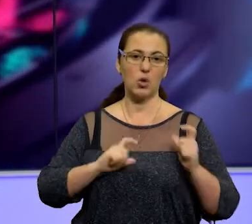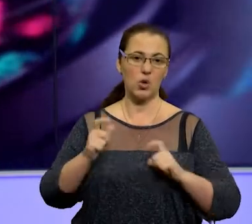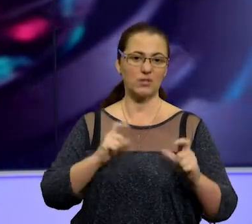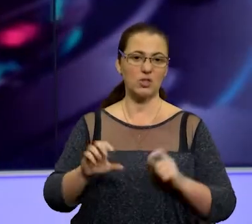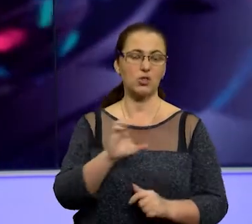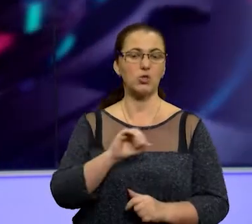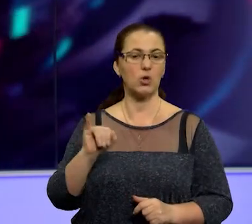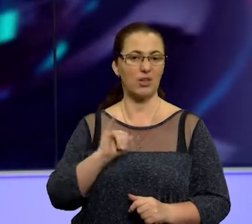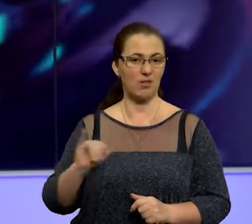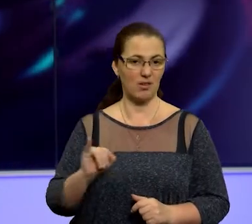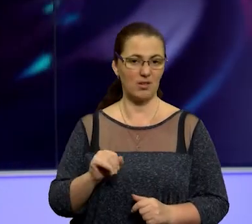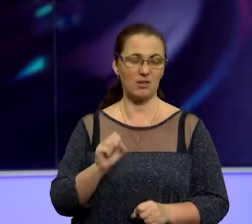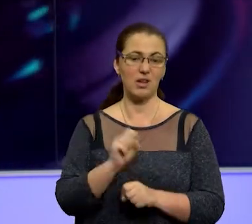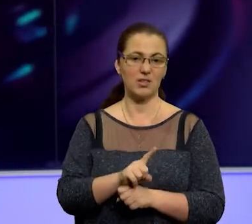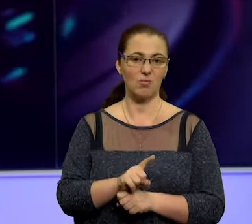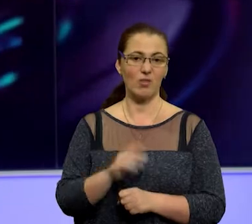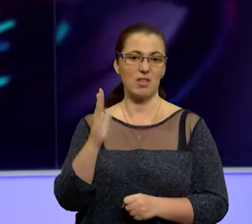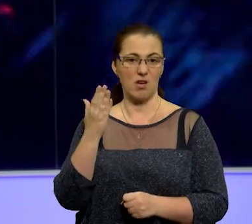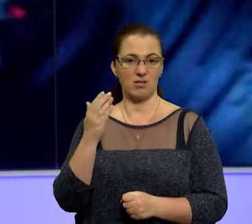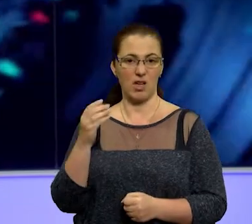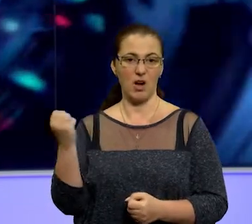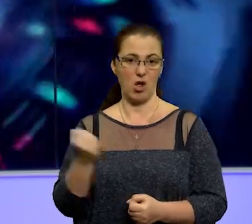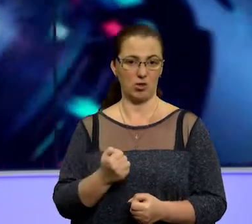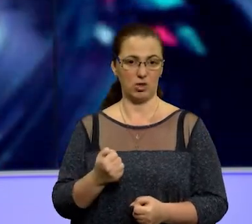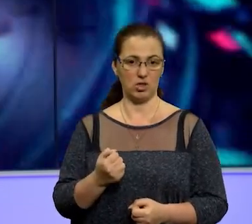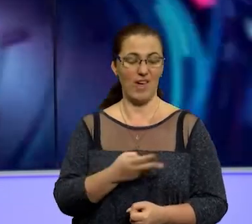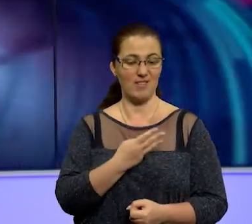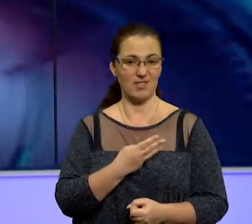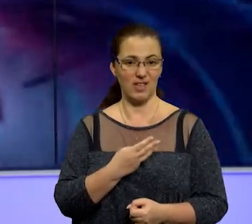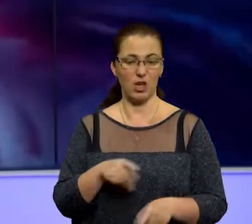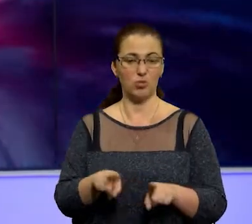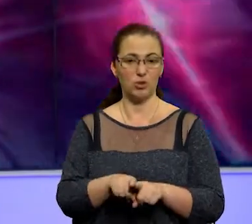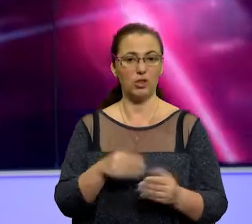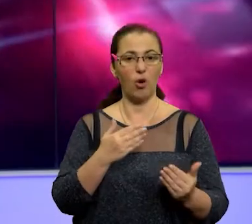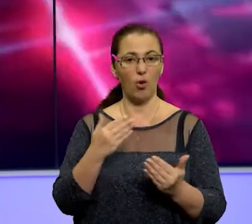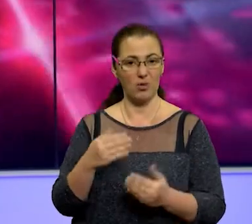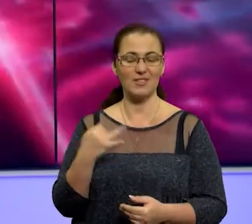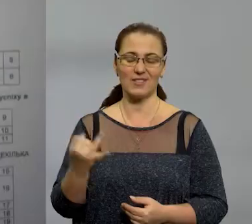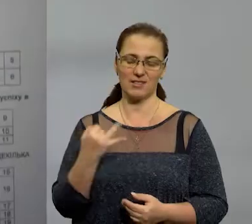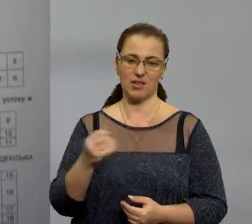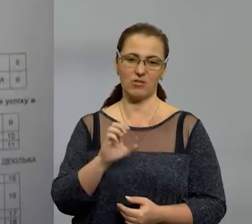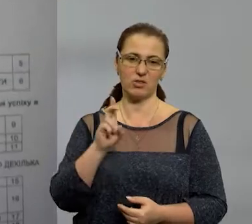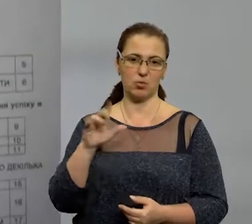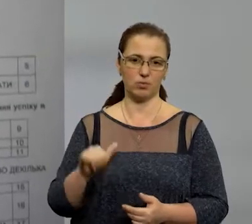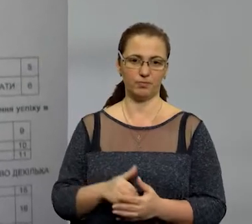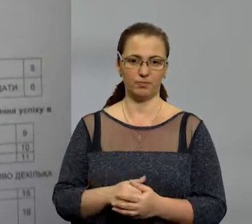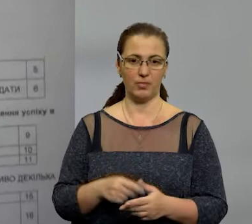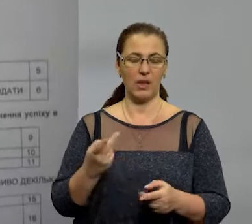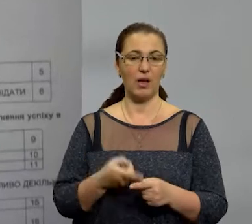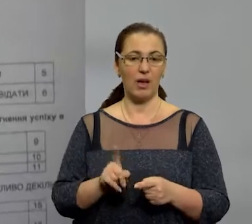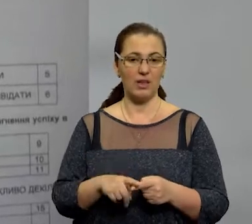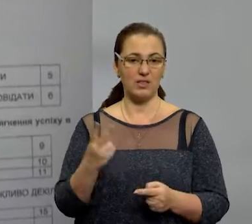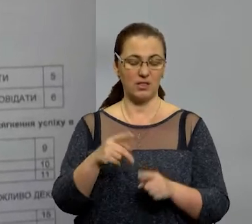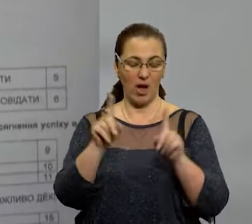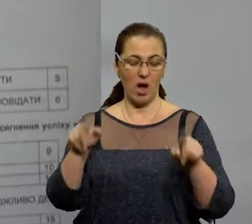на замовлення українського видання «Дзеркало тижня». Ініціаторами резонансного інтерв'ю вже зацікавились в СБУ. Ось ці два папірці з